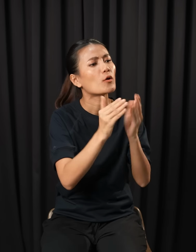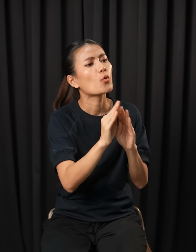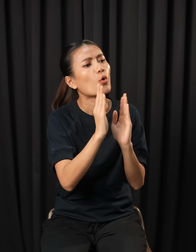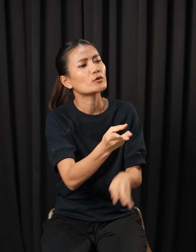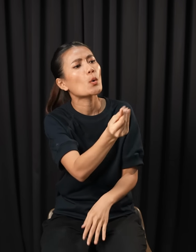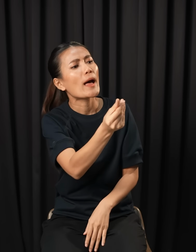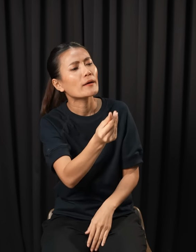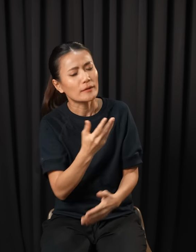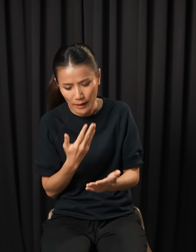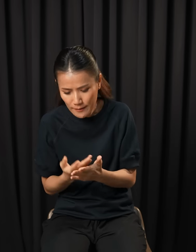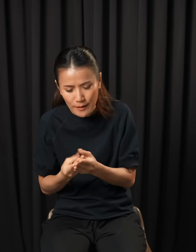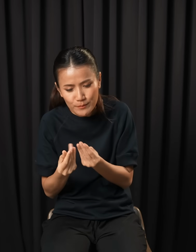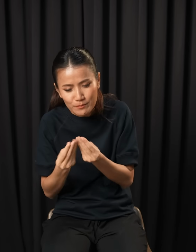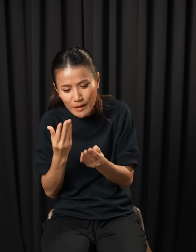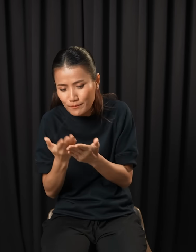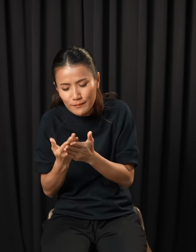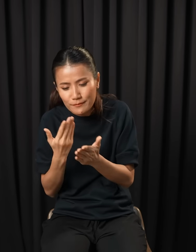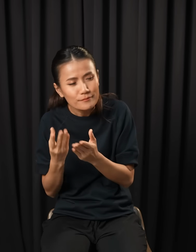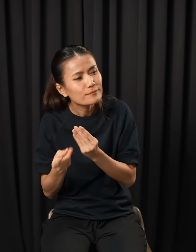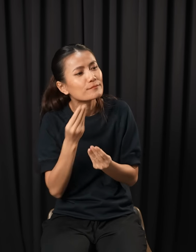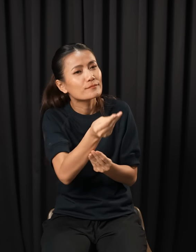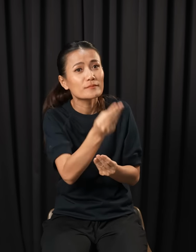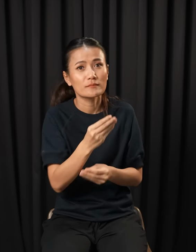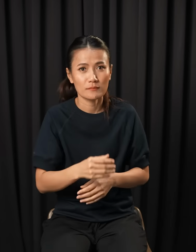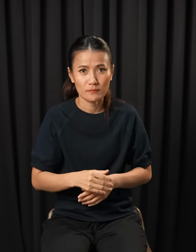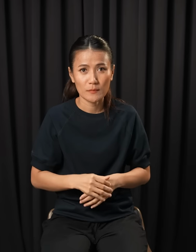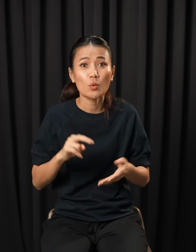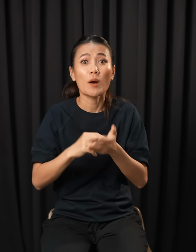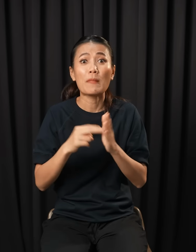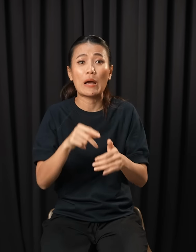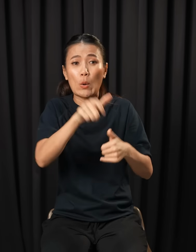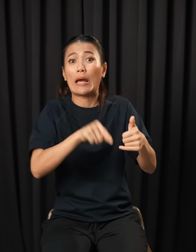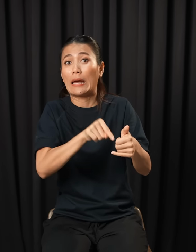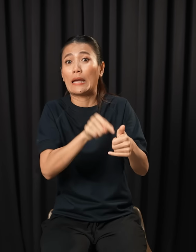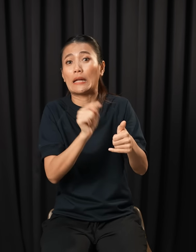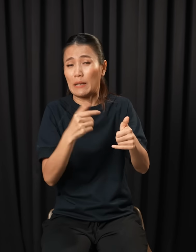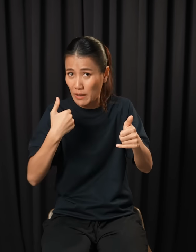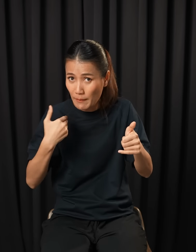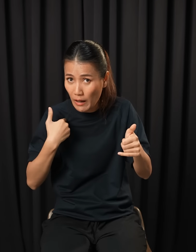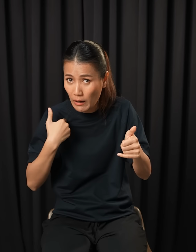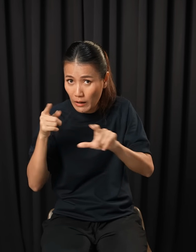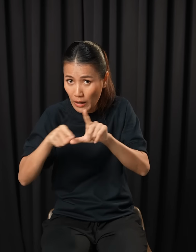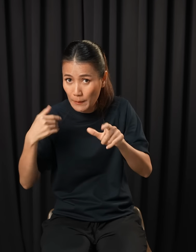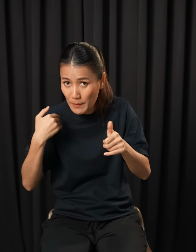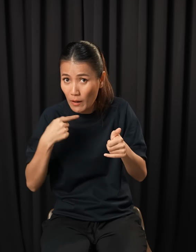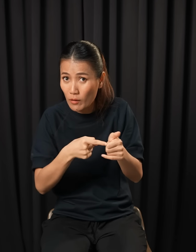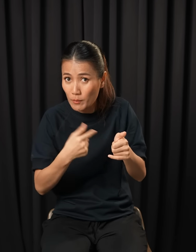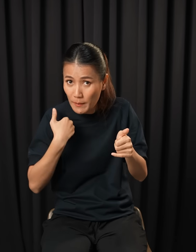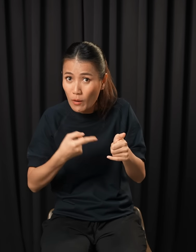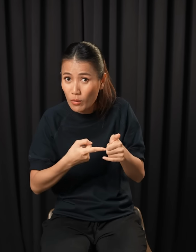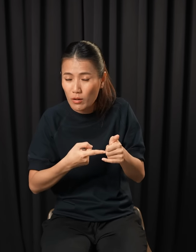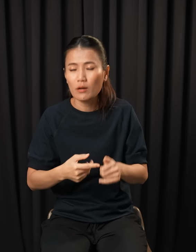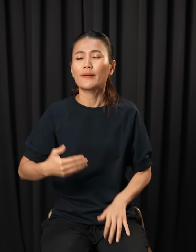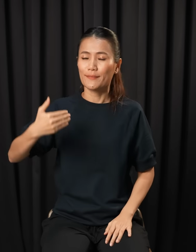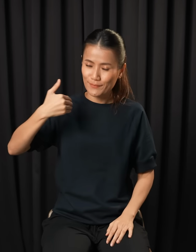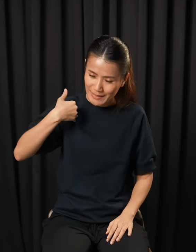าเดินมาถามว่าบ้านนี้มีกี่คนเท่าไหร่นะ กระจายเม็ดเงินเหรออ ะไรแบบนี้อย่างเงี้ยอย่างเงี้ยอย่างนี้คือหัวคะแนนในความ